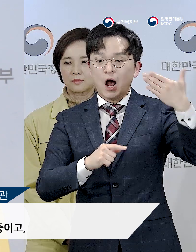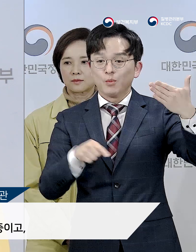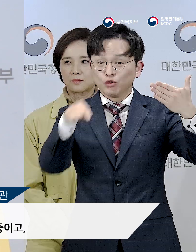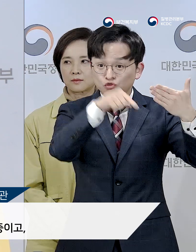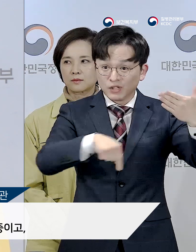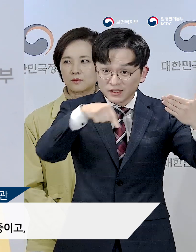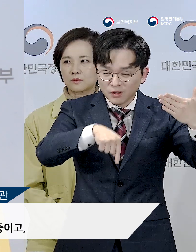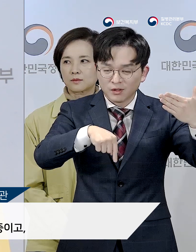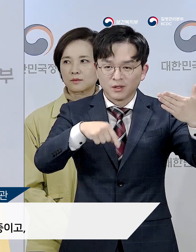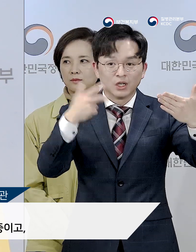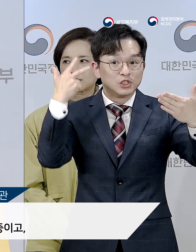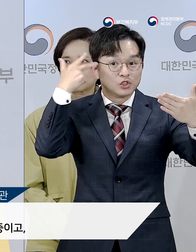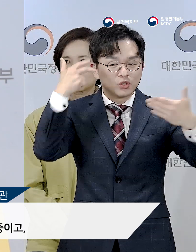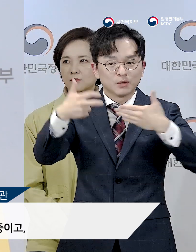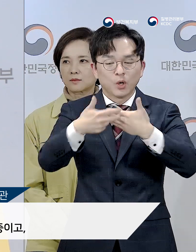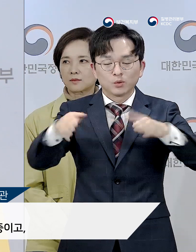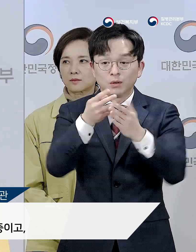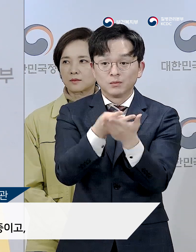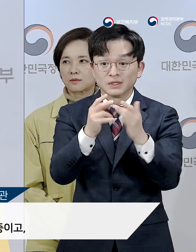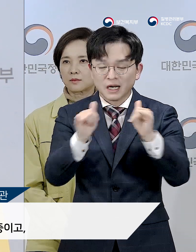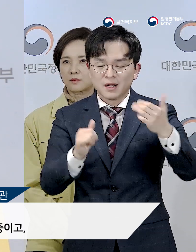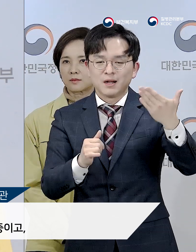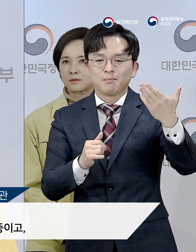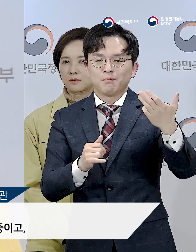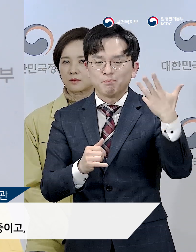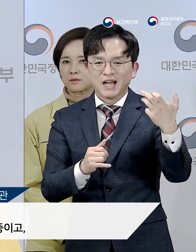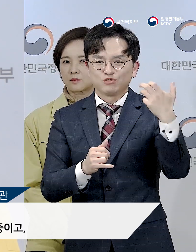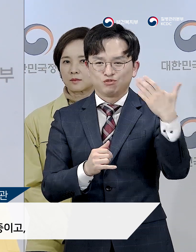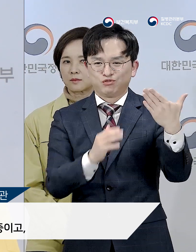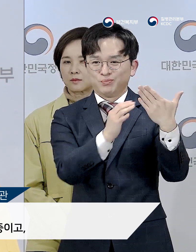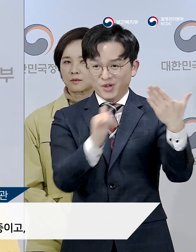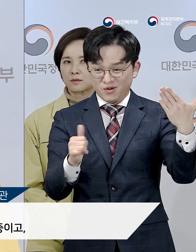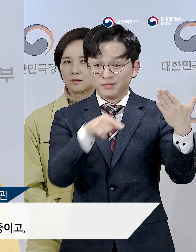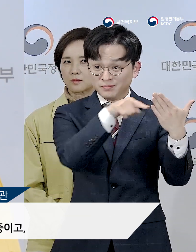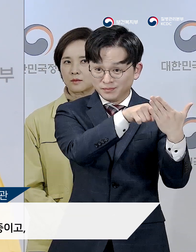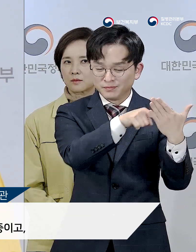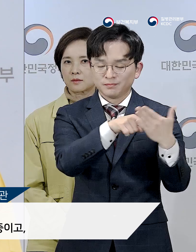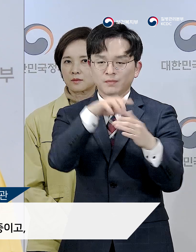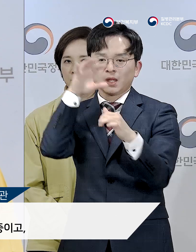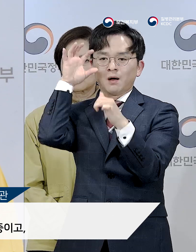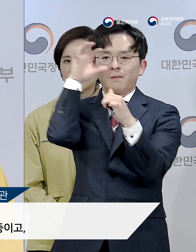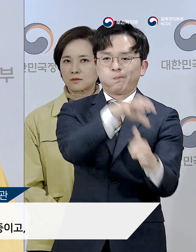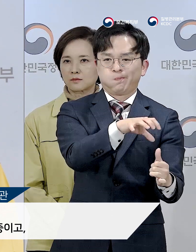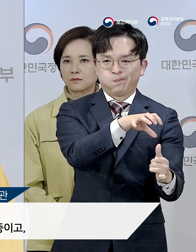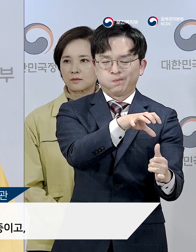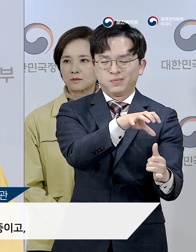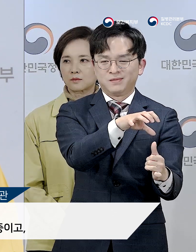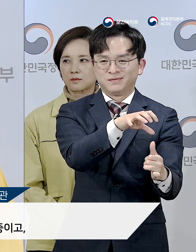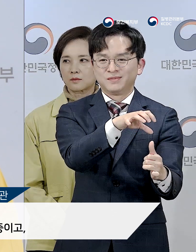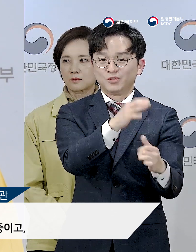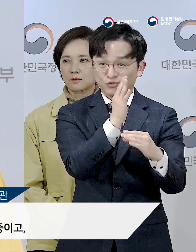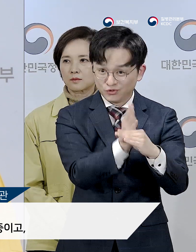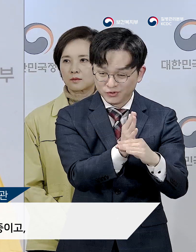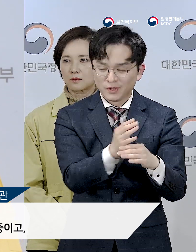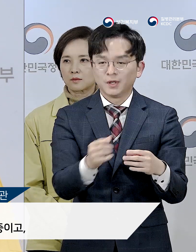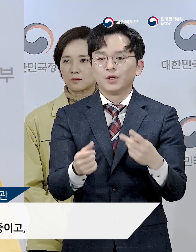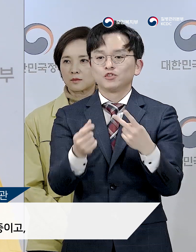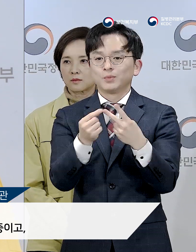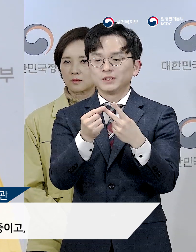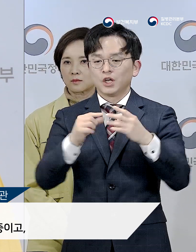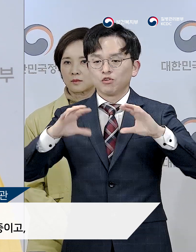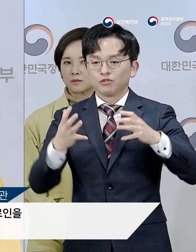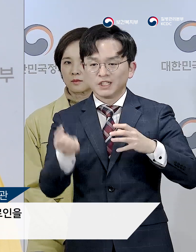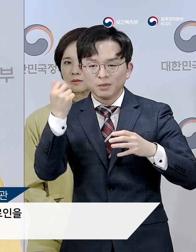109명 중 정신병 등 확진자 89명은 청도 대남병원을 격리치료병원으로 전환해 치료 중이고